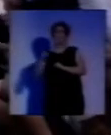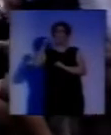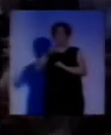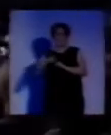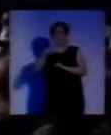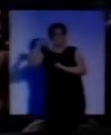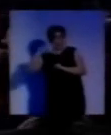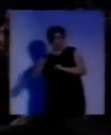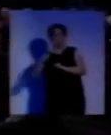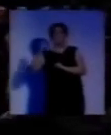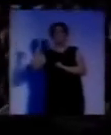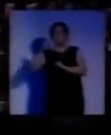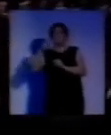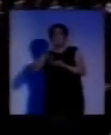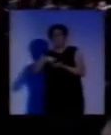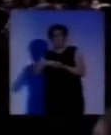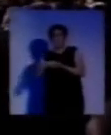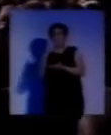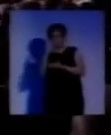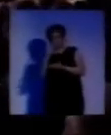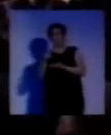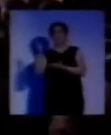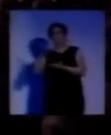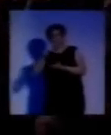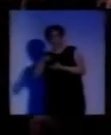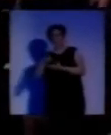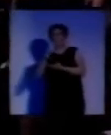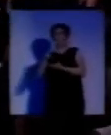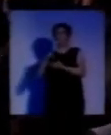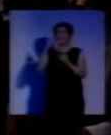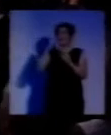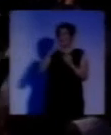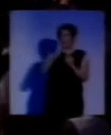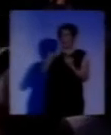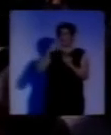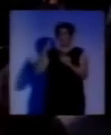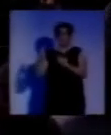Και μείωση στο ΦΠΑ με την καθιέρωση 2 συντελεστών πια στο 22 και στο 11%.